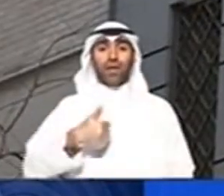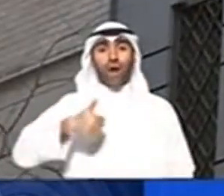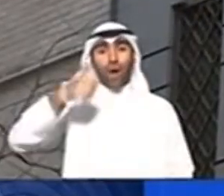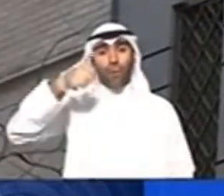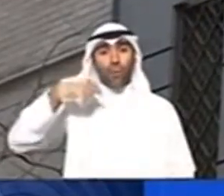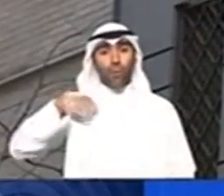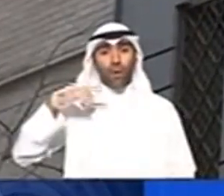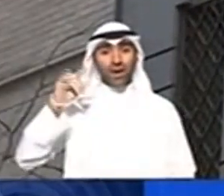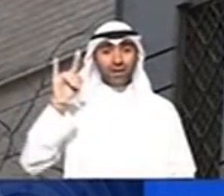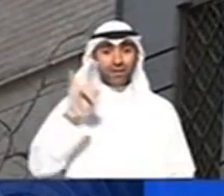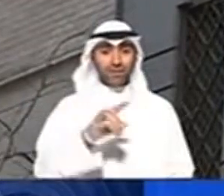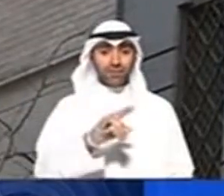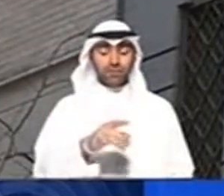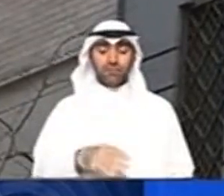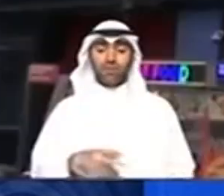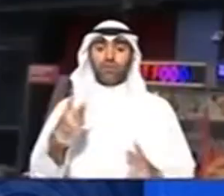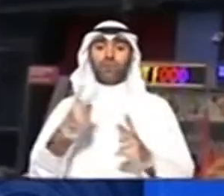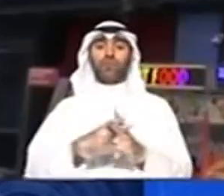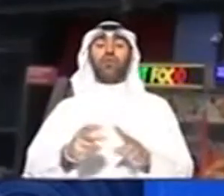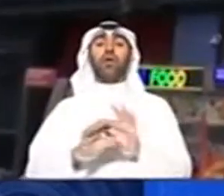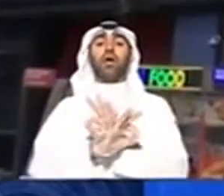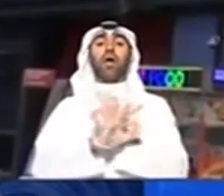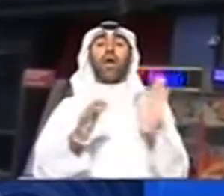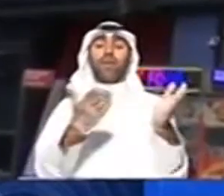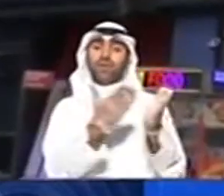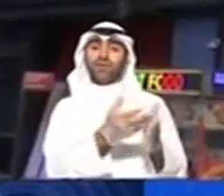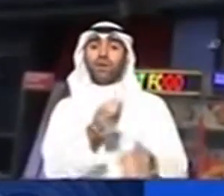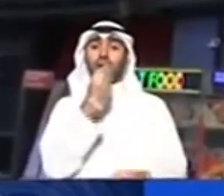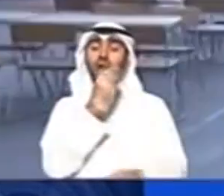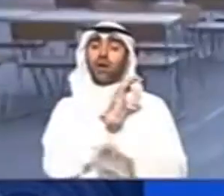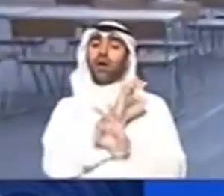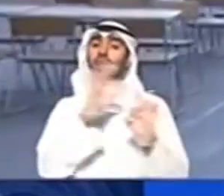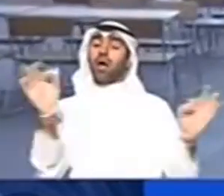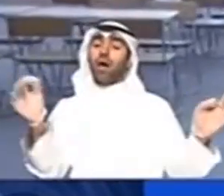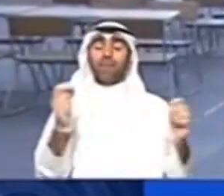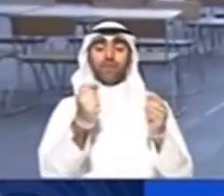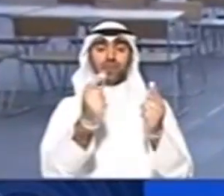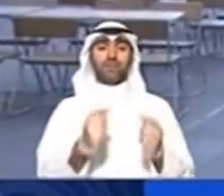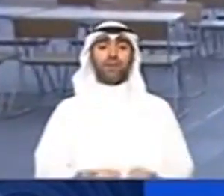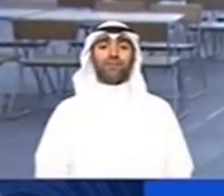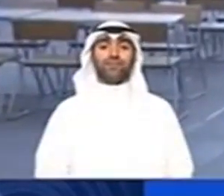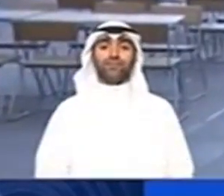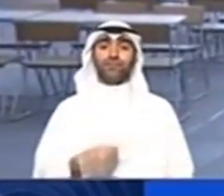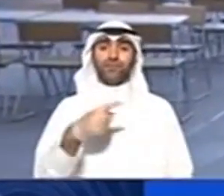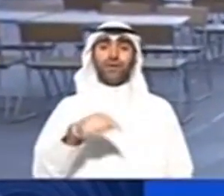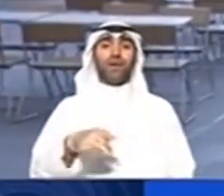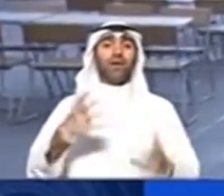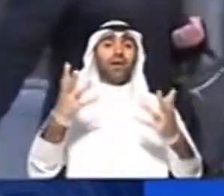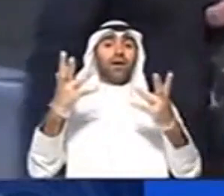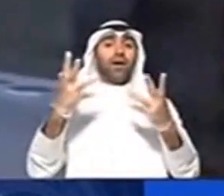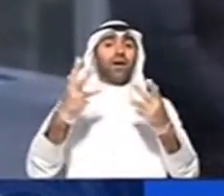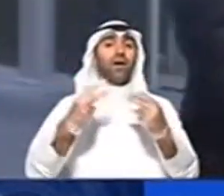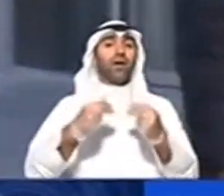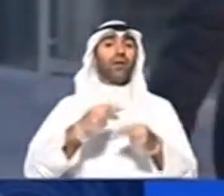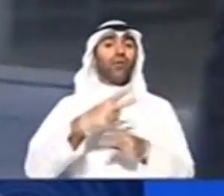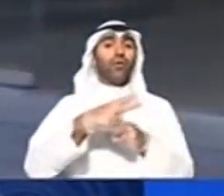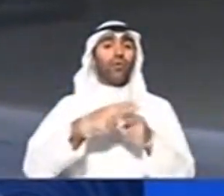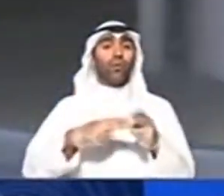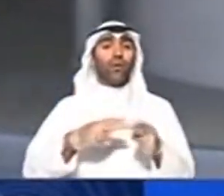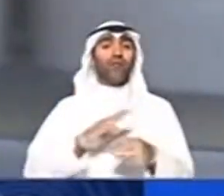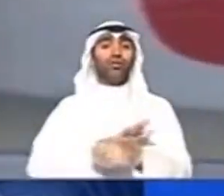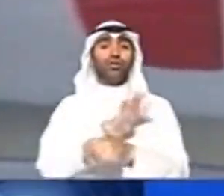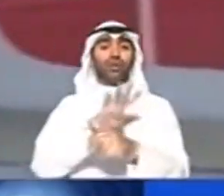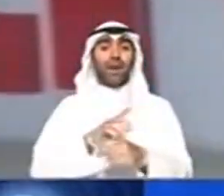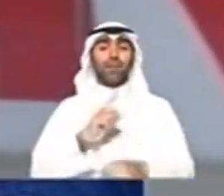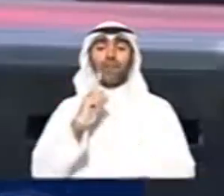القنصلية العامة في نيويورك المواطنين الكويتيين في الولايات المتحدة والبالغ عددهم حوالي 10,000 توخي الحذر